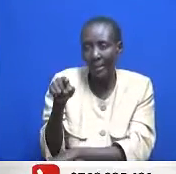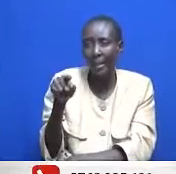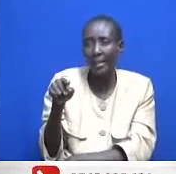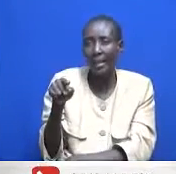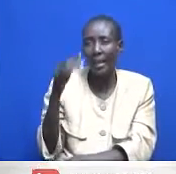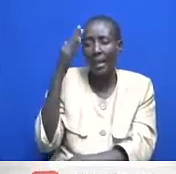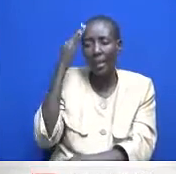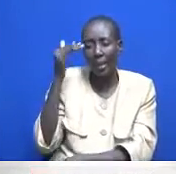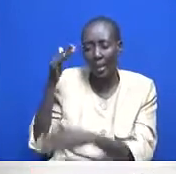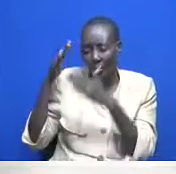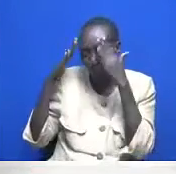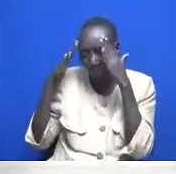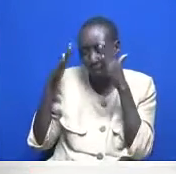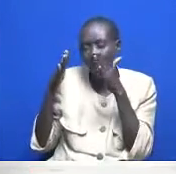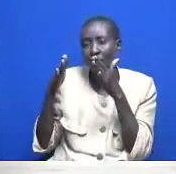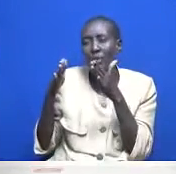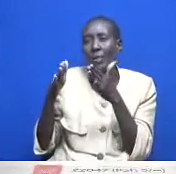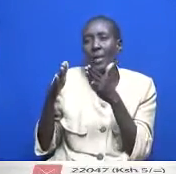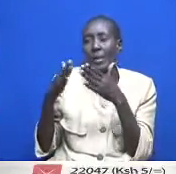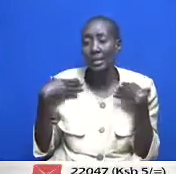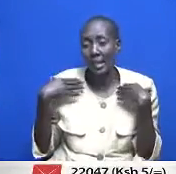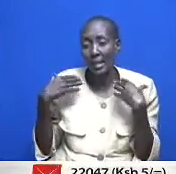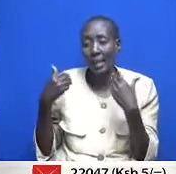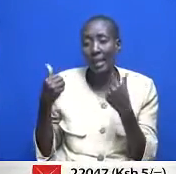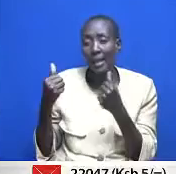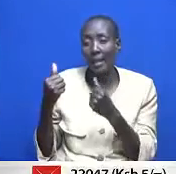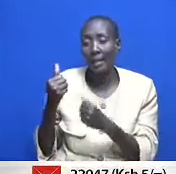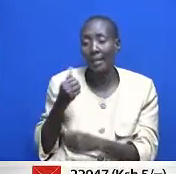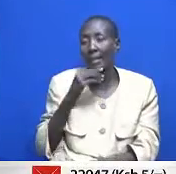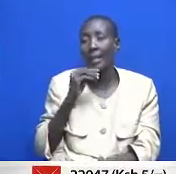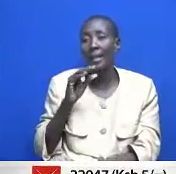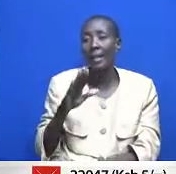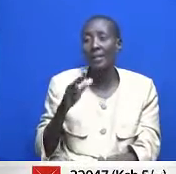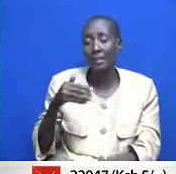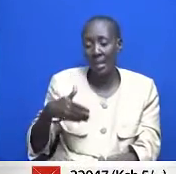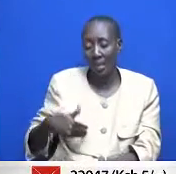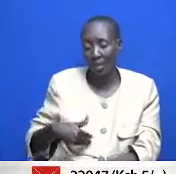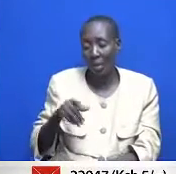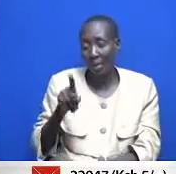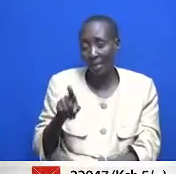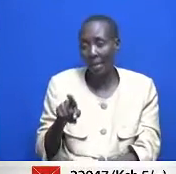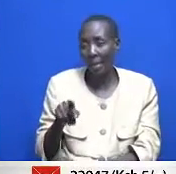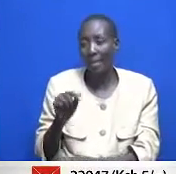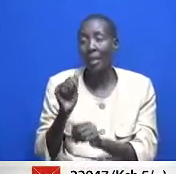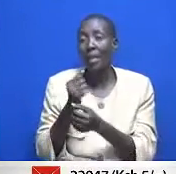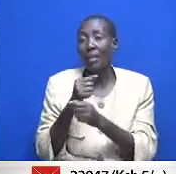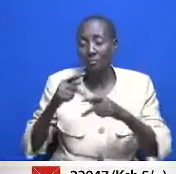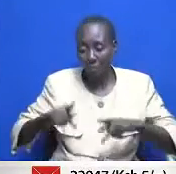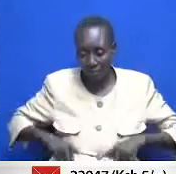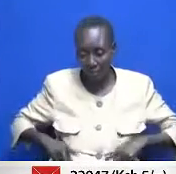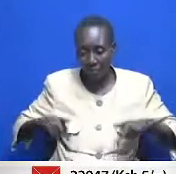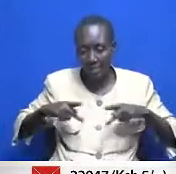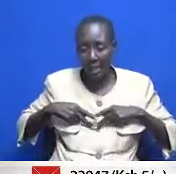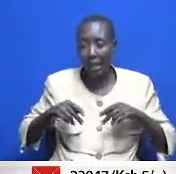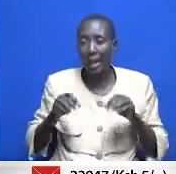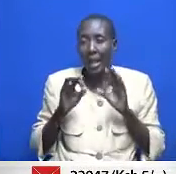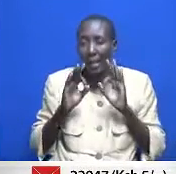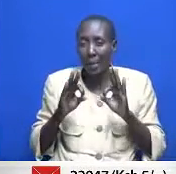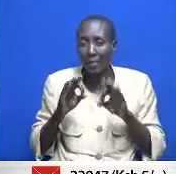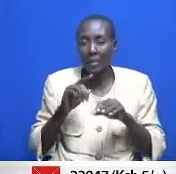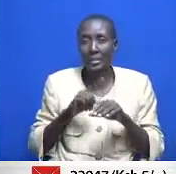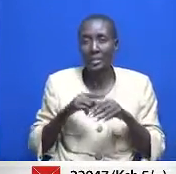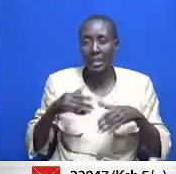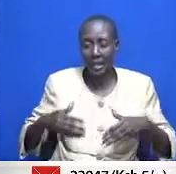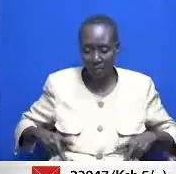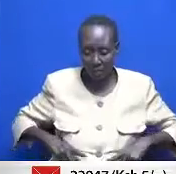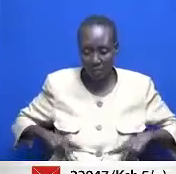na health yake. Kijana huyu aweze kuwa physically fit. Baada ya kuwa physically fit,